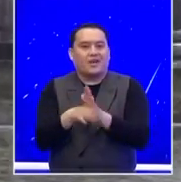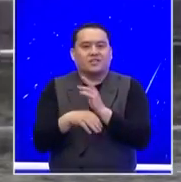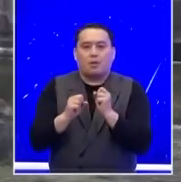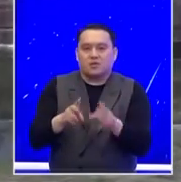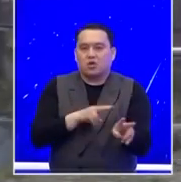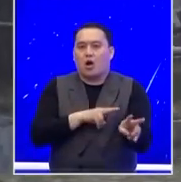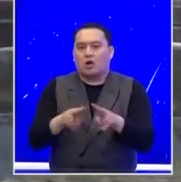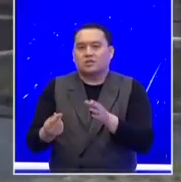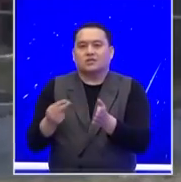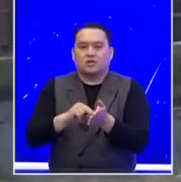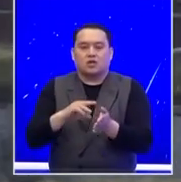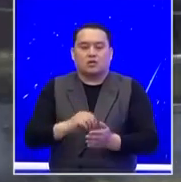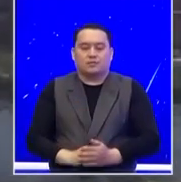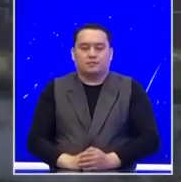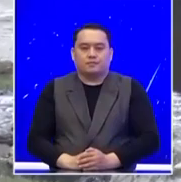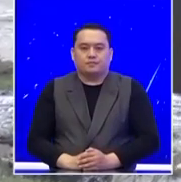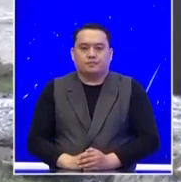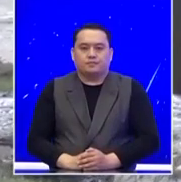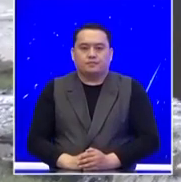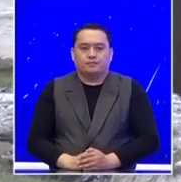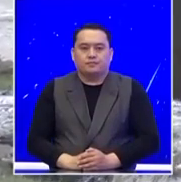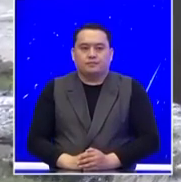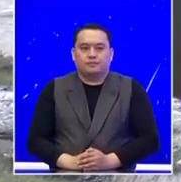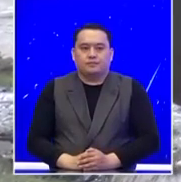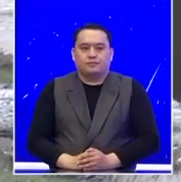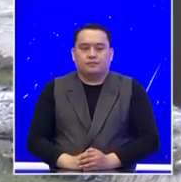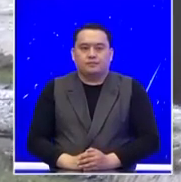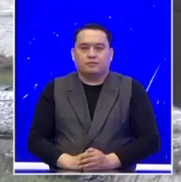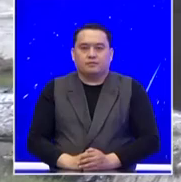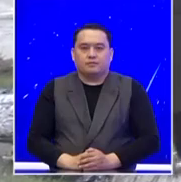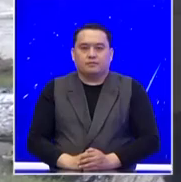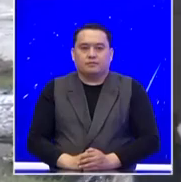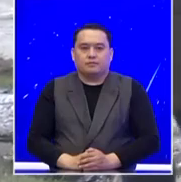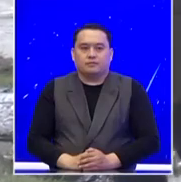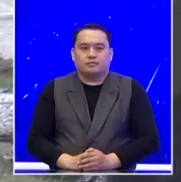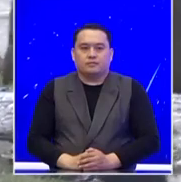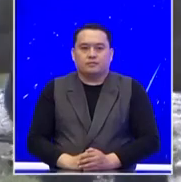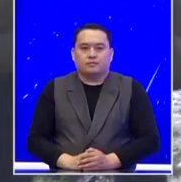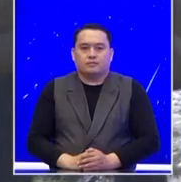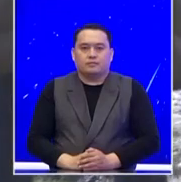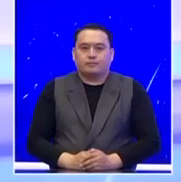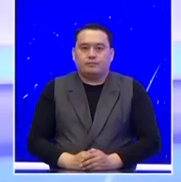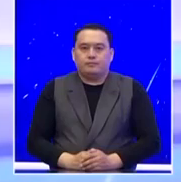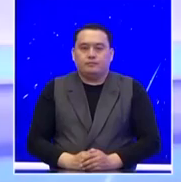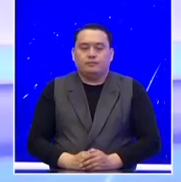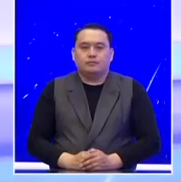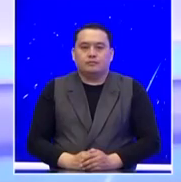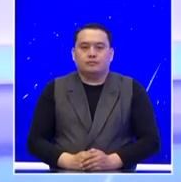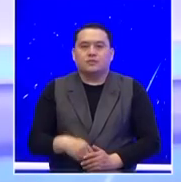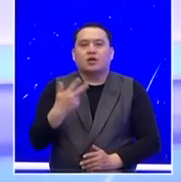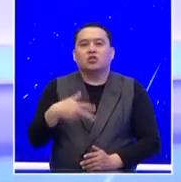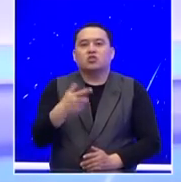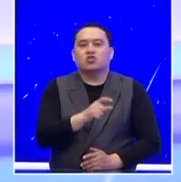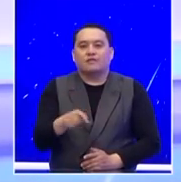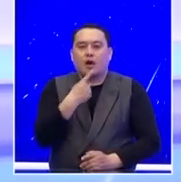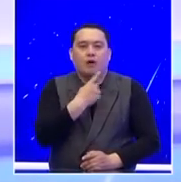и контролирует цены на социально значимые продукты. Евгения Присяжная, Абылай Кутыкбай, телеканал ЖТСУ, Алакольский район. 30